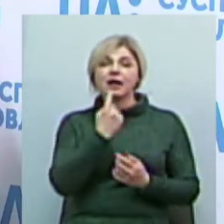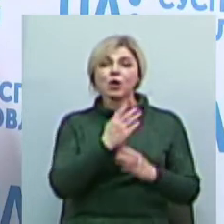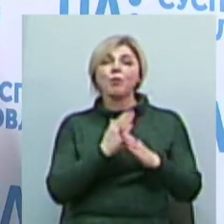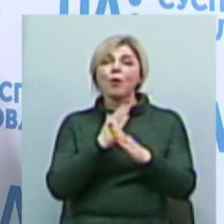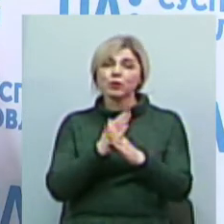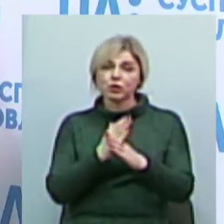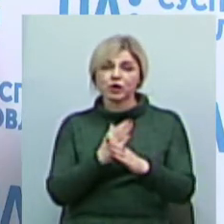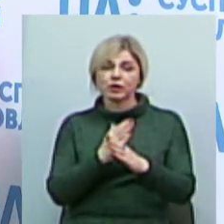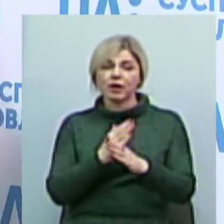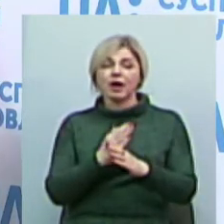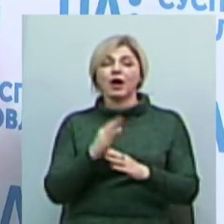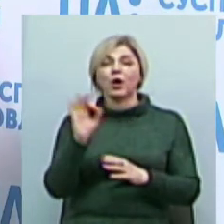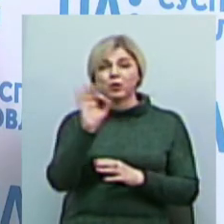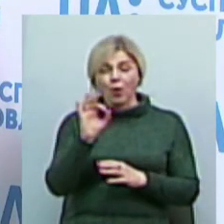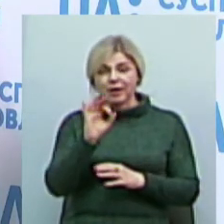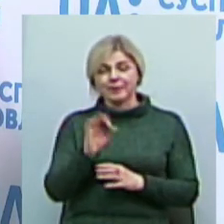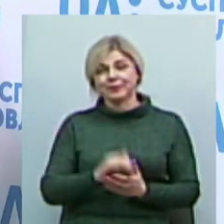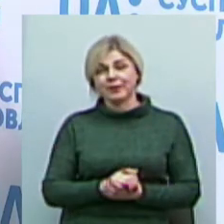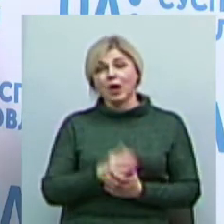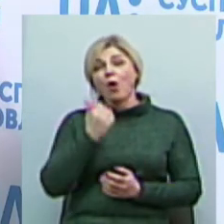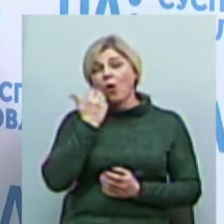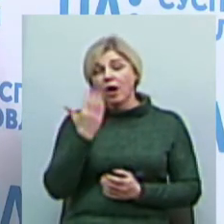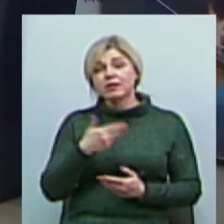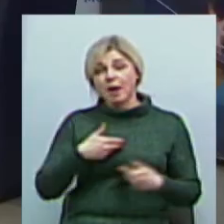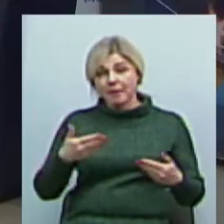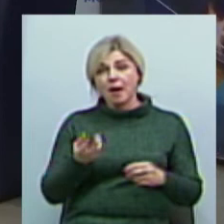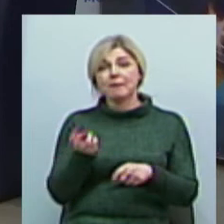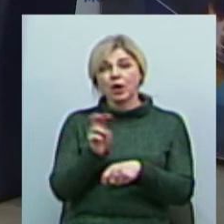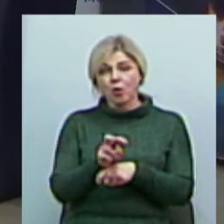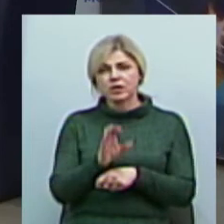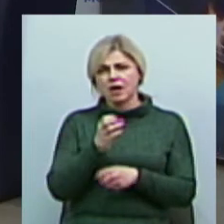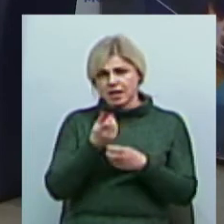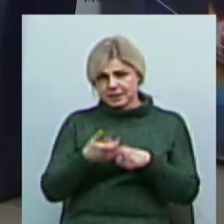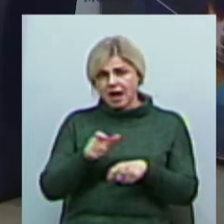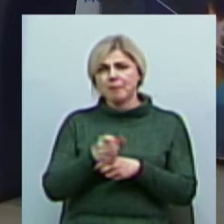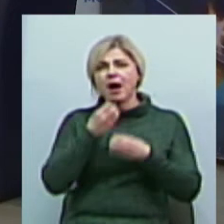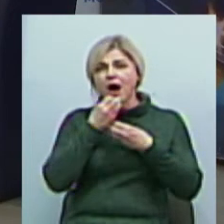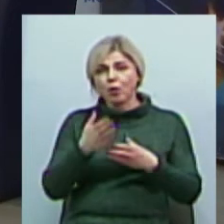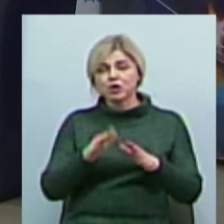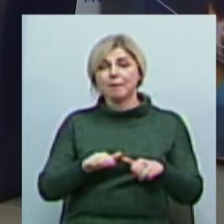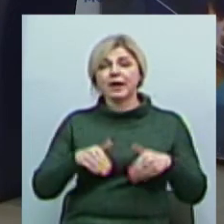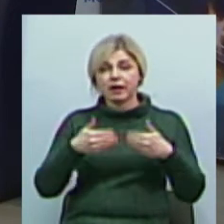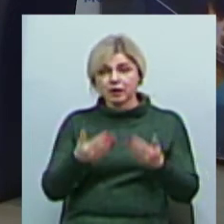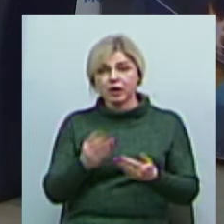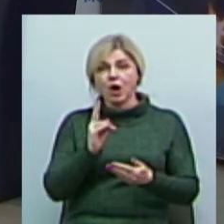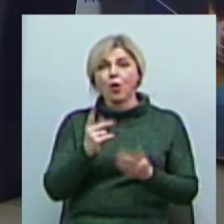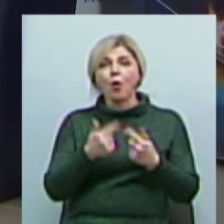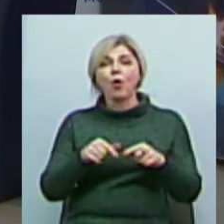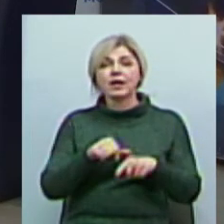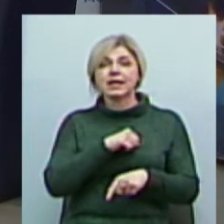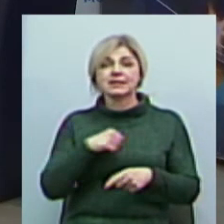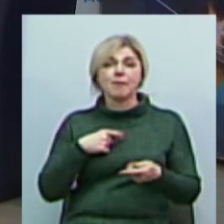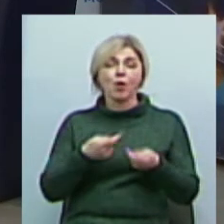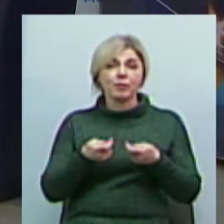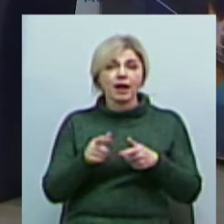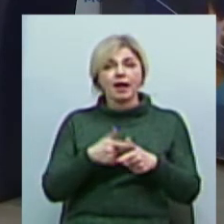да. Плюс 0 будет 1. Ну да, когда приходим с конструктивными, даже самыми хорошими предложениями к органам местного собрания, либо